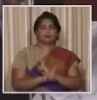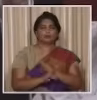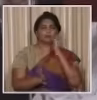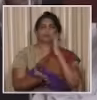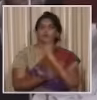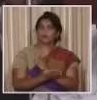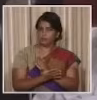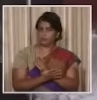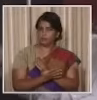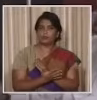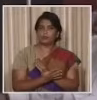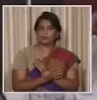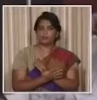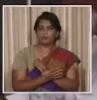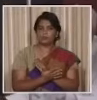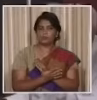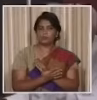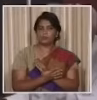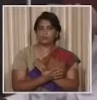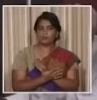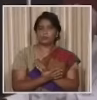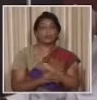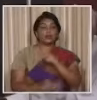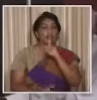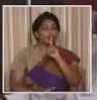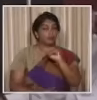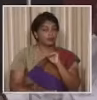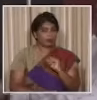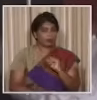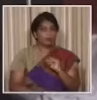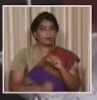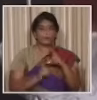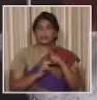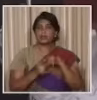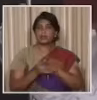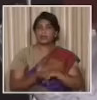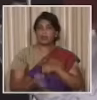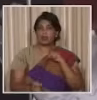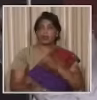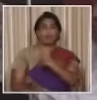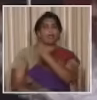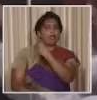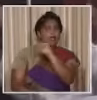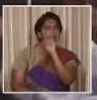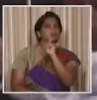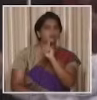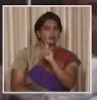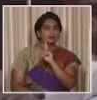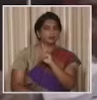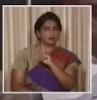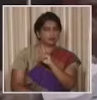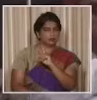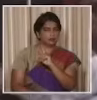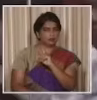කෙරුවා. ඒගොල්ලෝ ඩොක්කිය කිව්වේ ප්‍රාදේශීය ලේකම්තුමිය හරි කියලා, නිවැරදි කියලා.